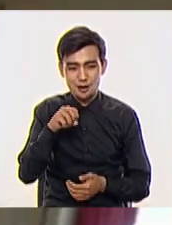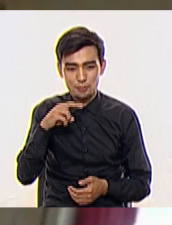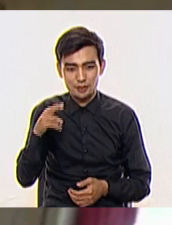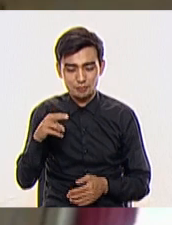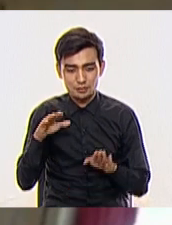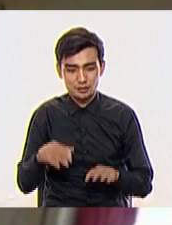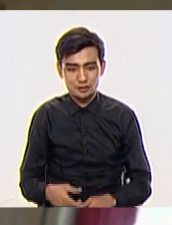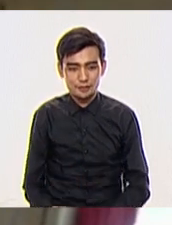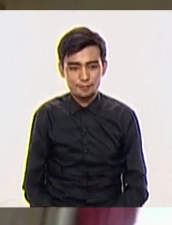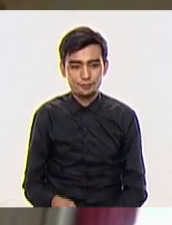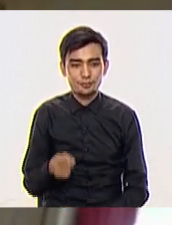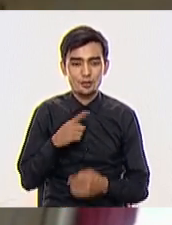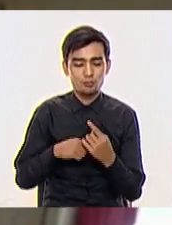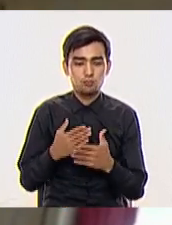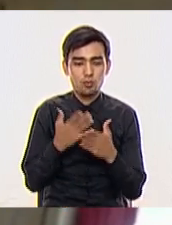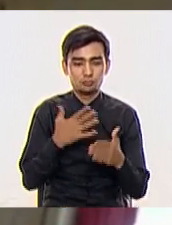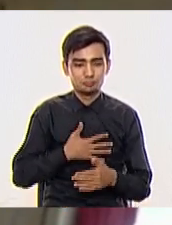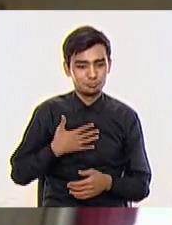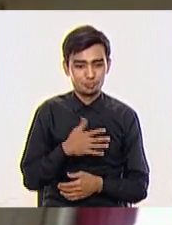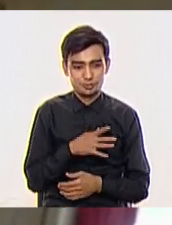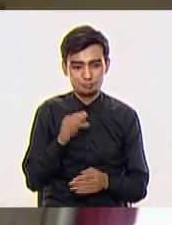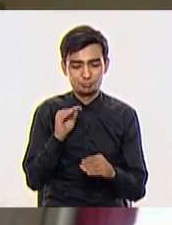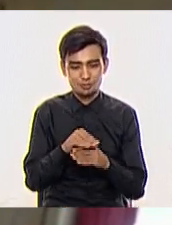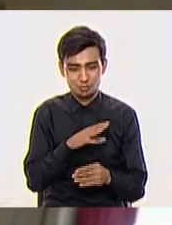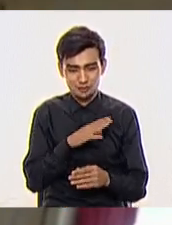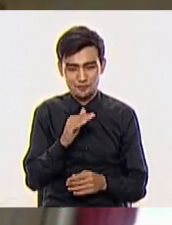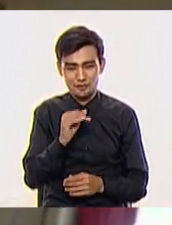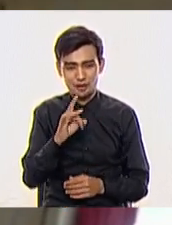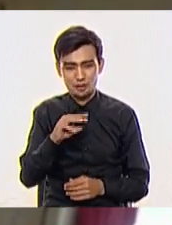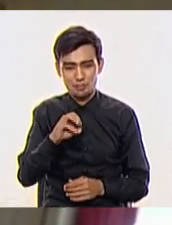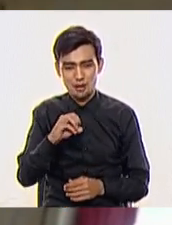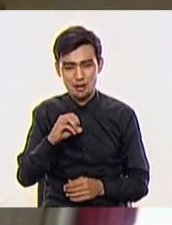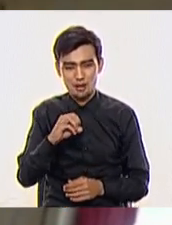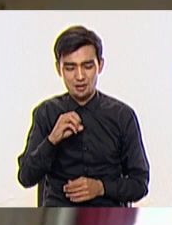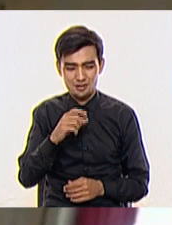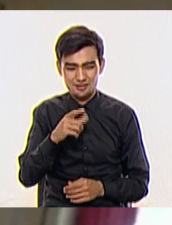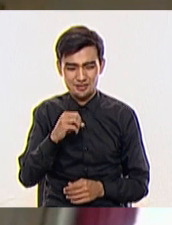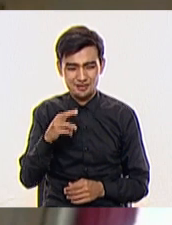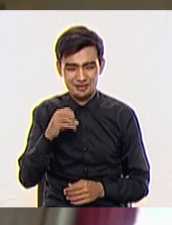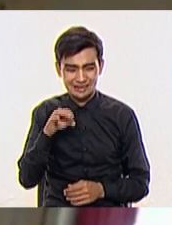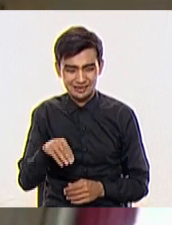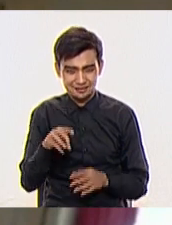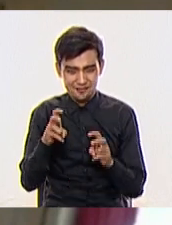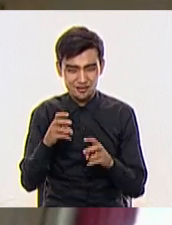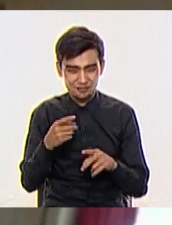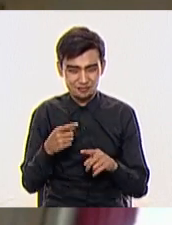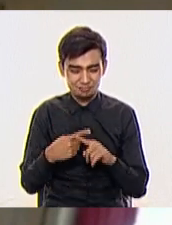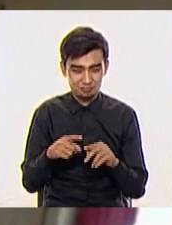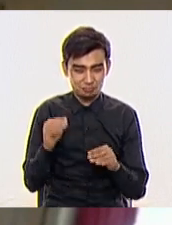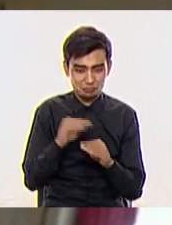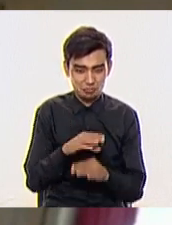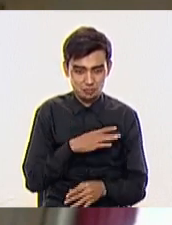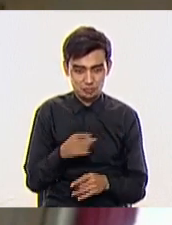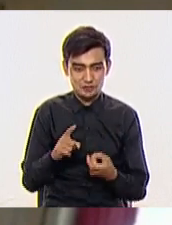Нас беспокоит больше использование формальдегида с точки зрения эффективности вакцины, потому что формальдегид имеет